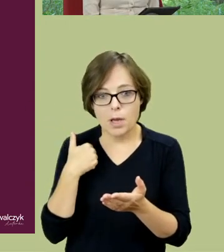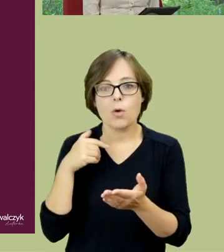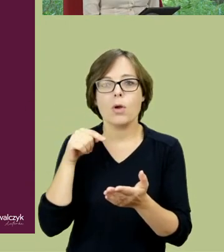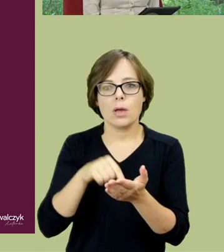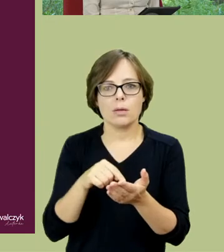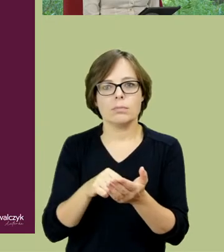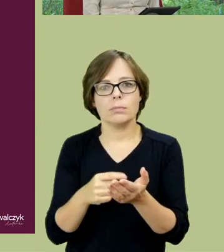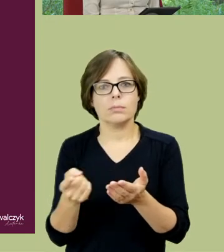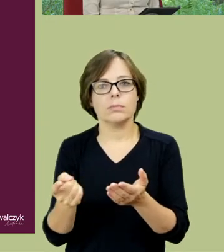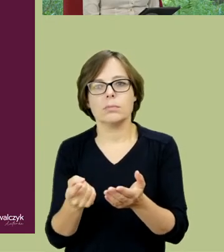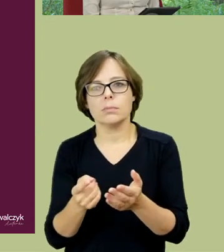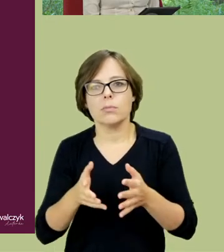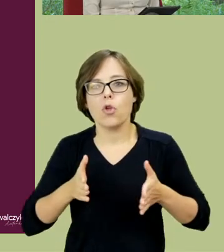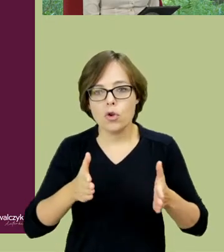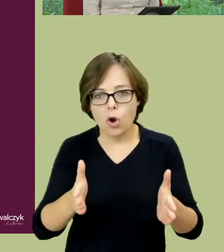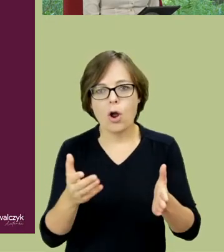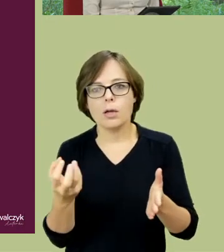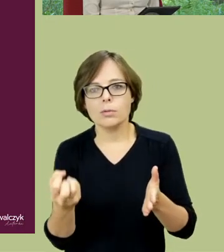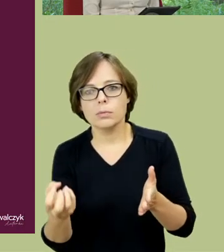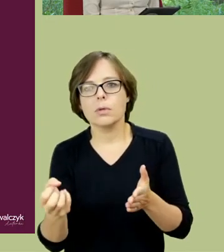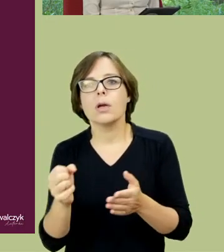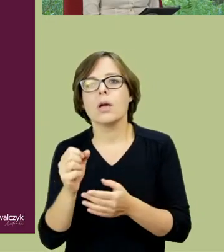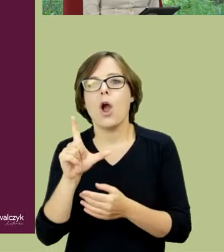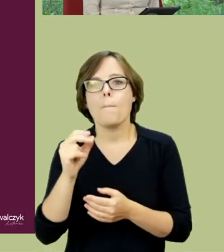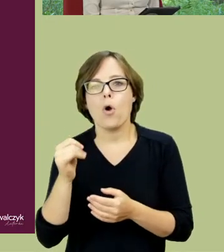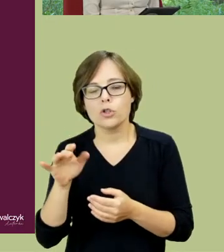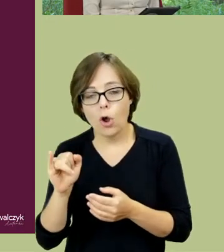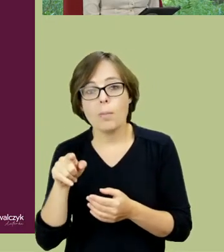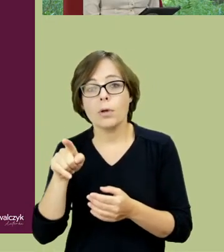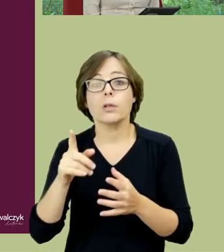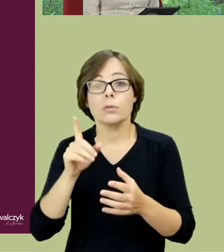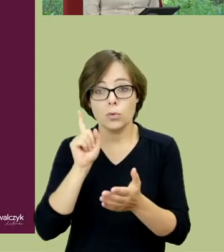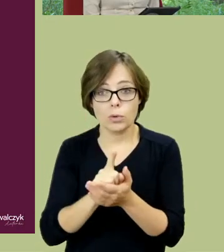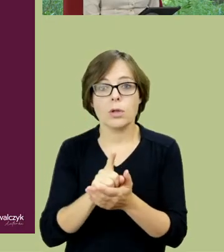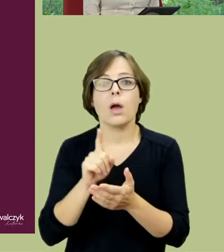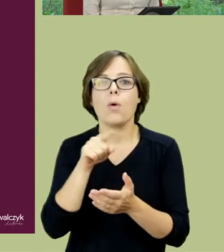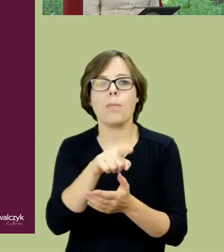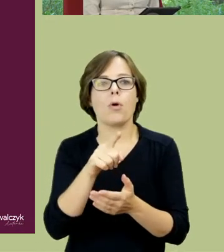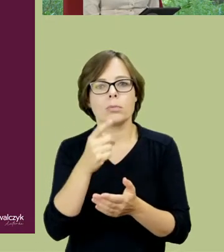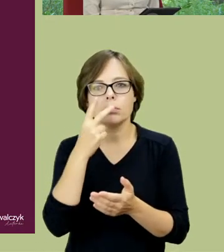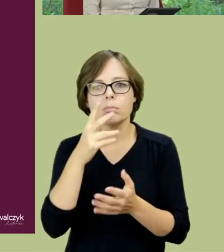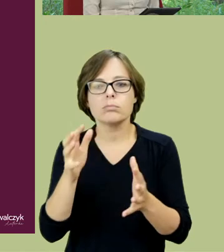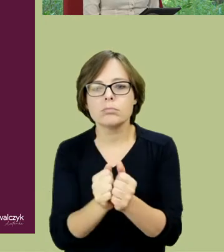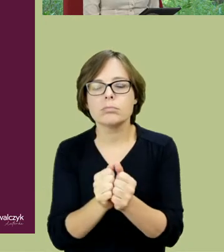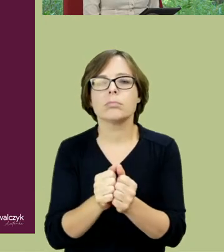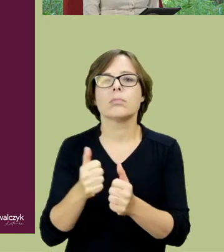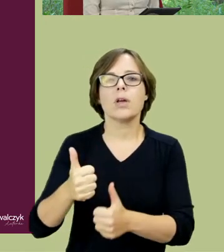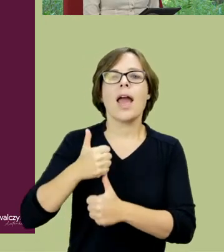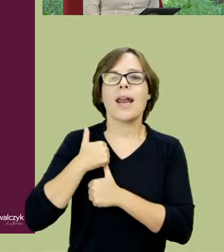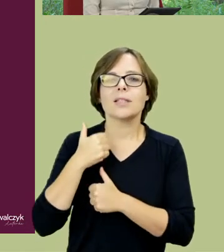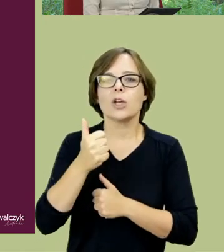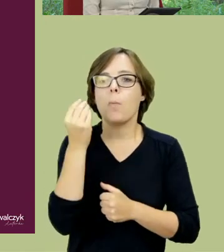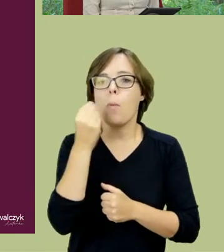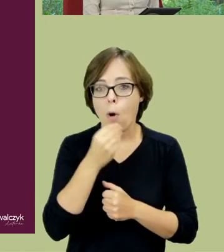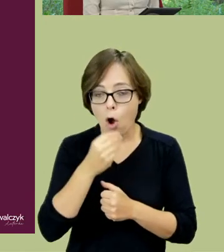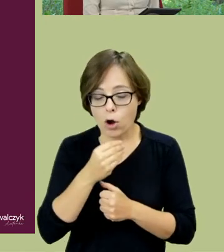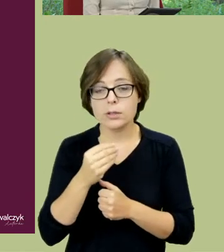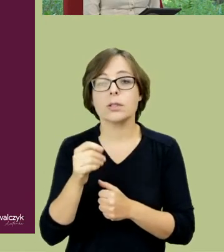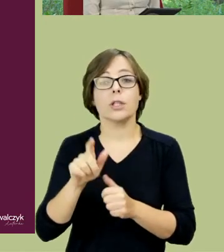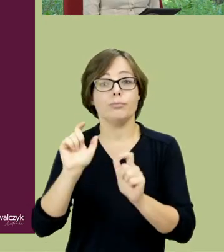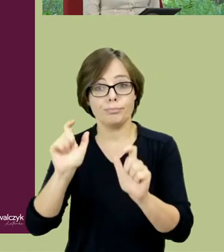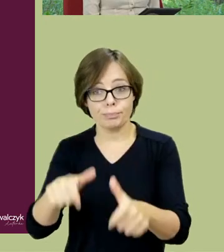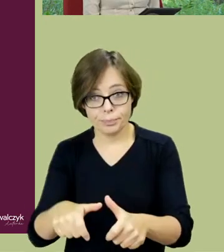zwycięstwo, znalazłszy jednego rycerza pomorskiego, bo zabrały mu broń i z rękami związanymi z tyłu przyprowadziły go przed